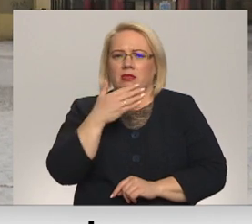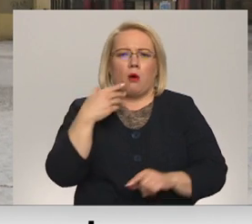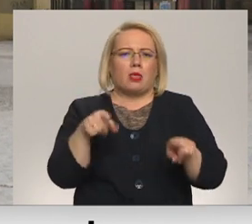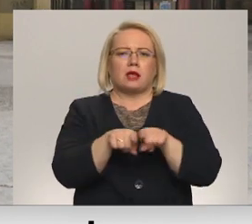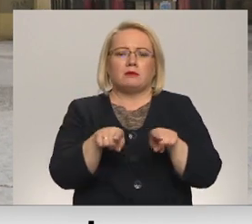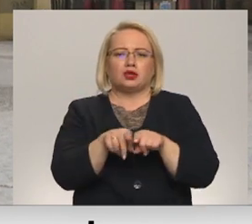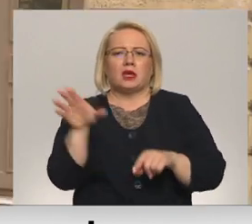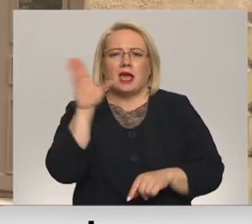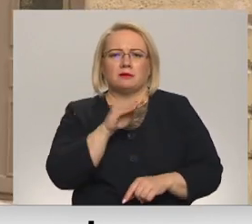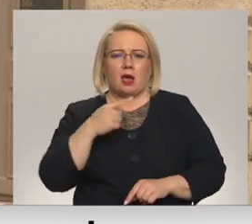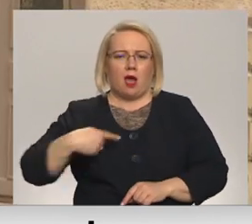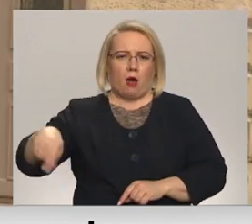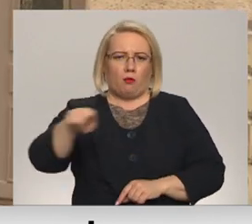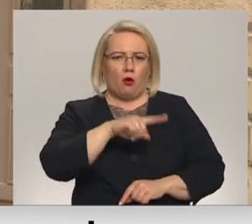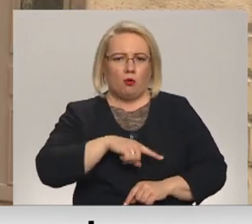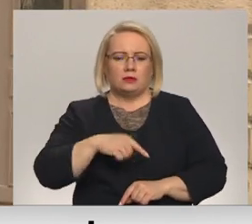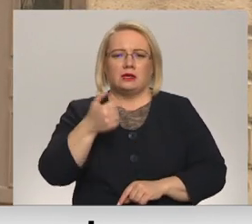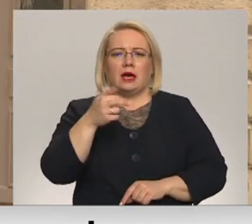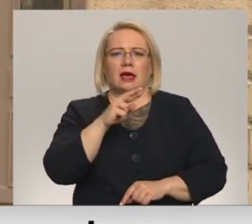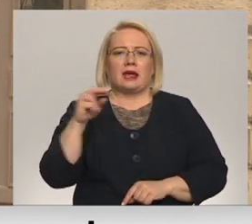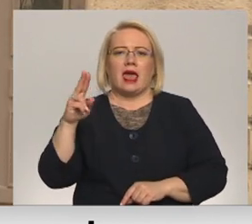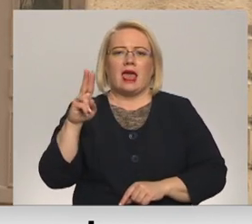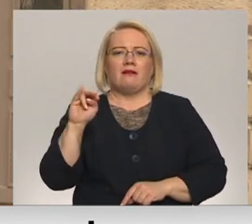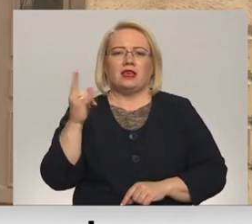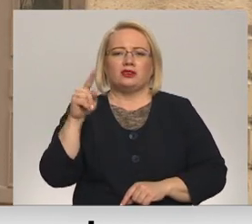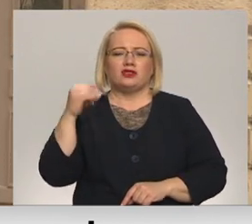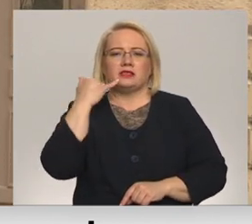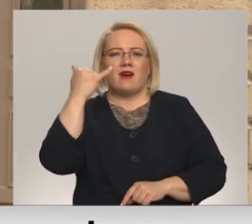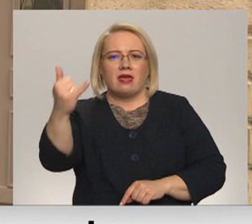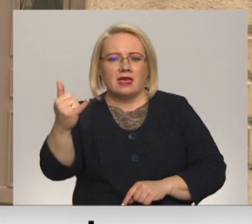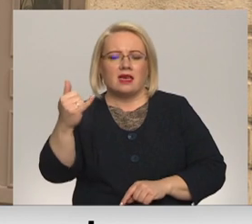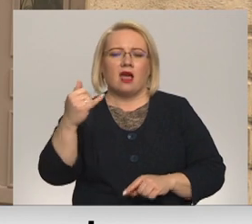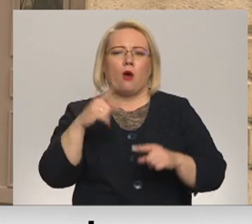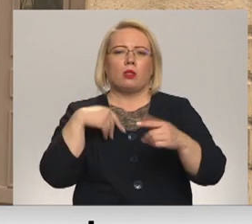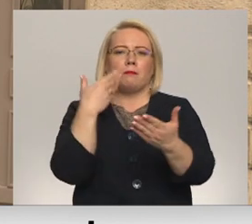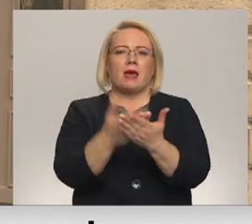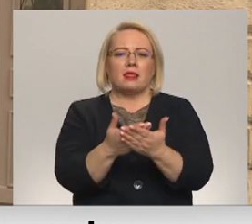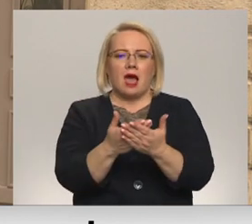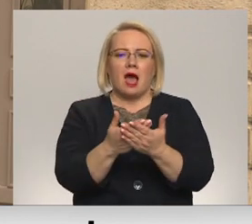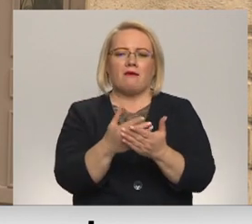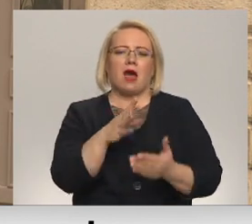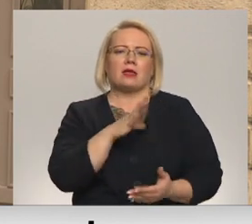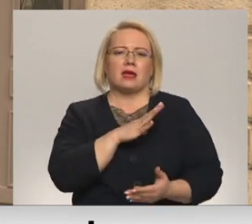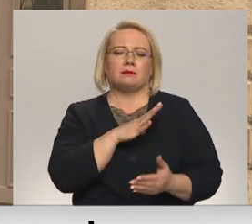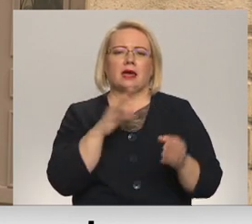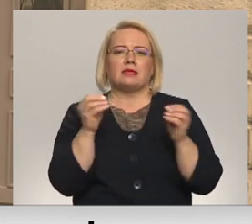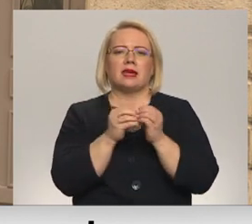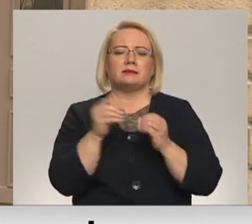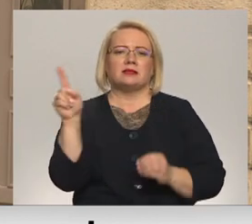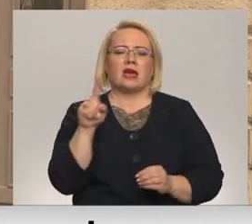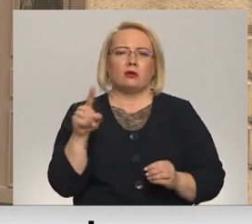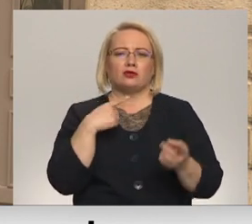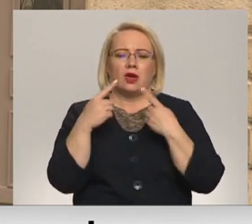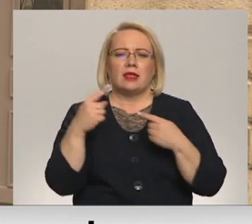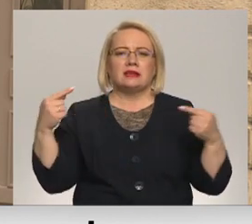kā mums. Toms Grēviņš zvanīja. Un viņš piedāvāja, un tā bija, man liekas, 5 sekundžu saruna, jo tas pilnībā sakrīt ar